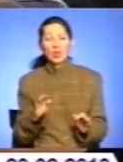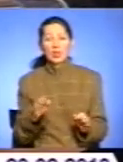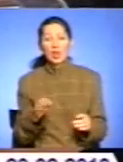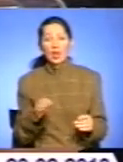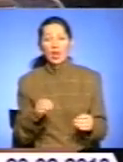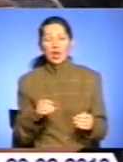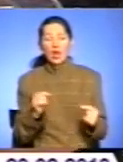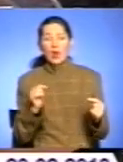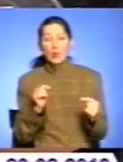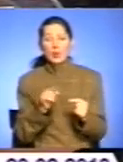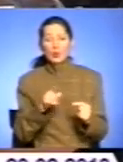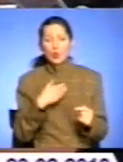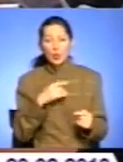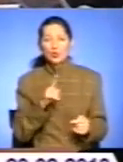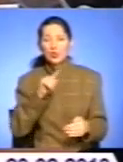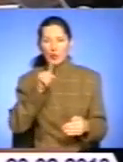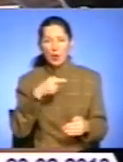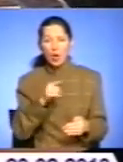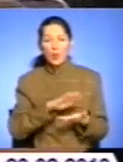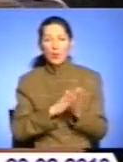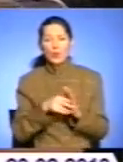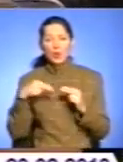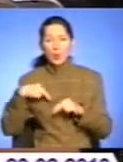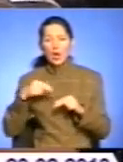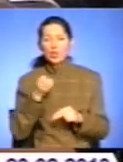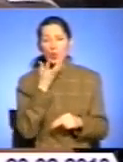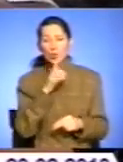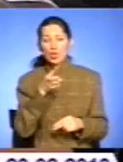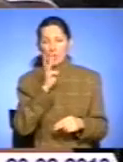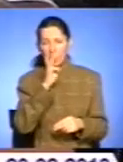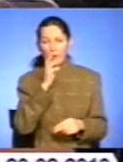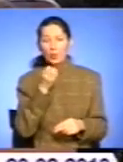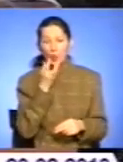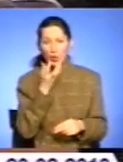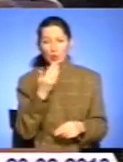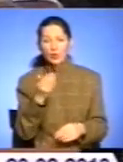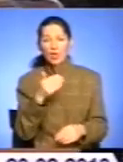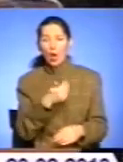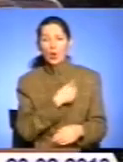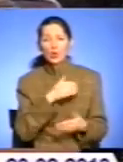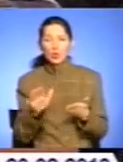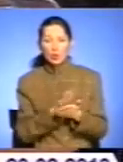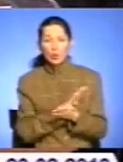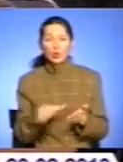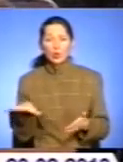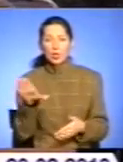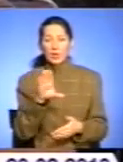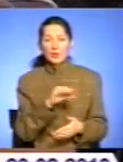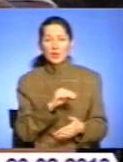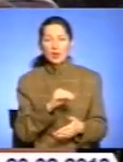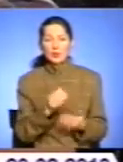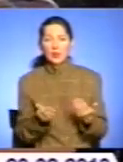їх, що ми щось вимагаємо, умови праці хороші чи зарплату хорошу. Вони хочуть задурно і все.